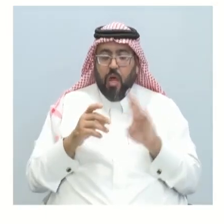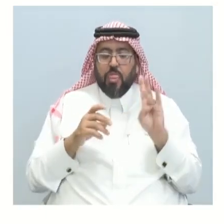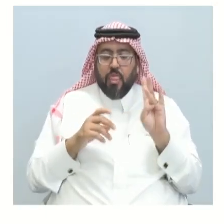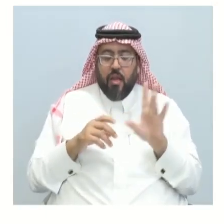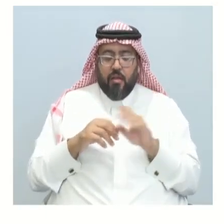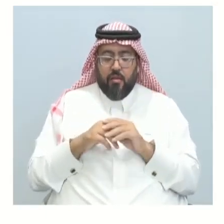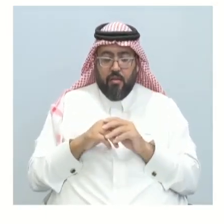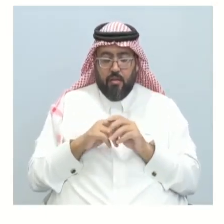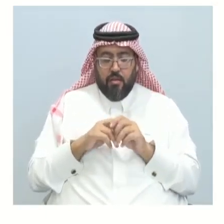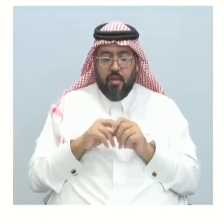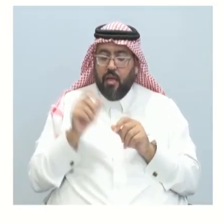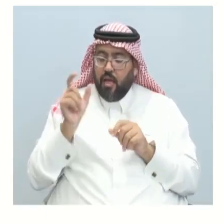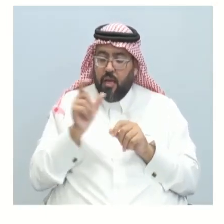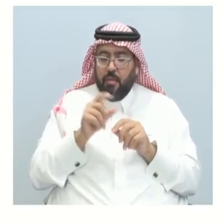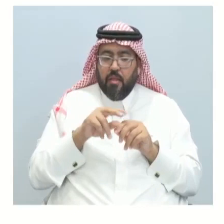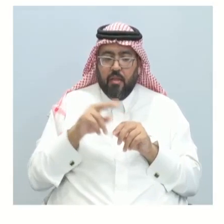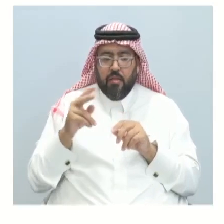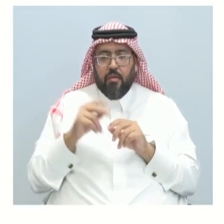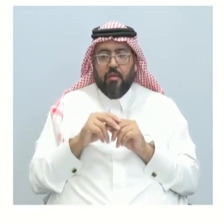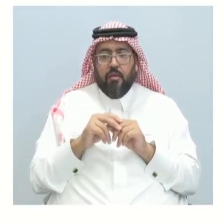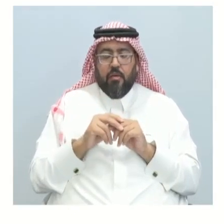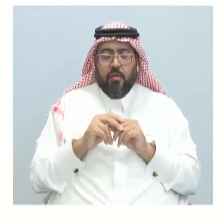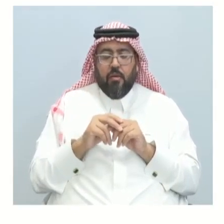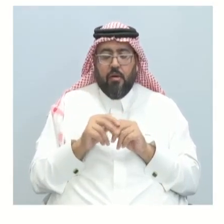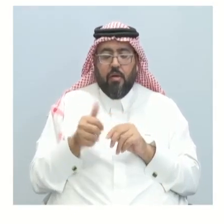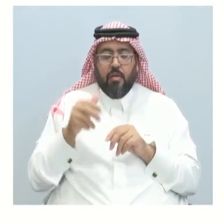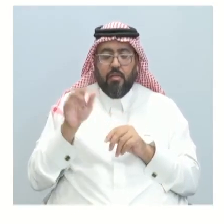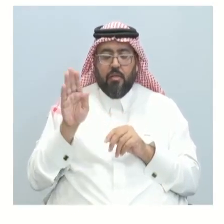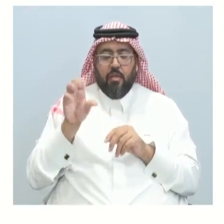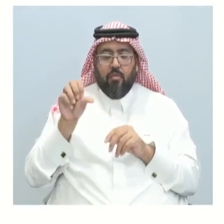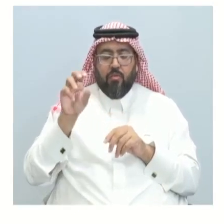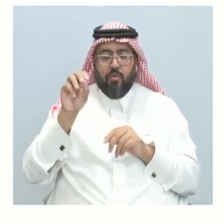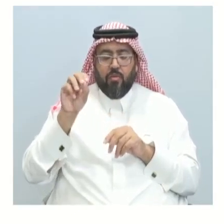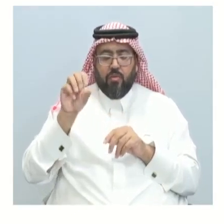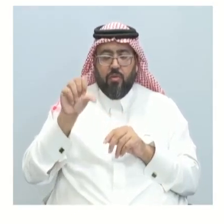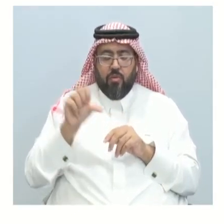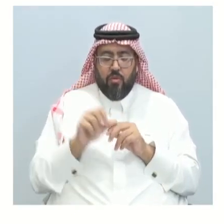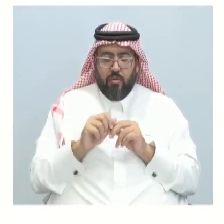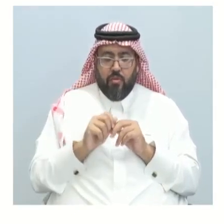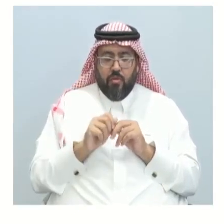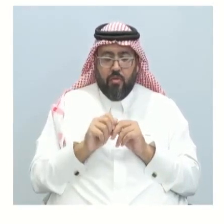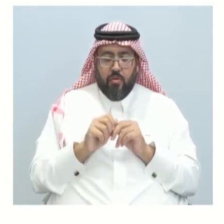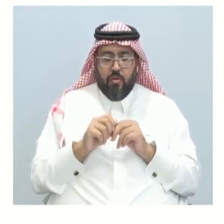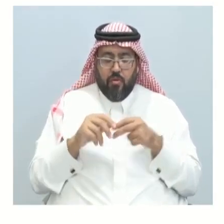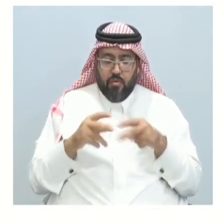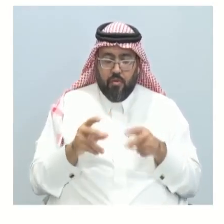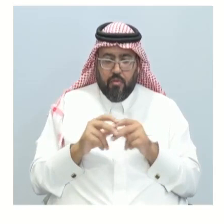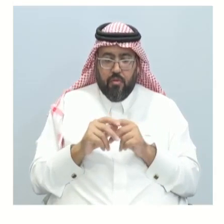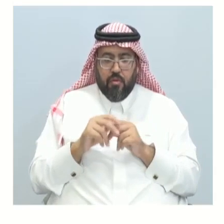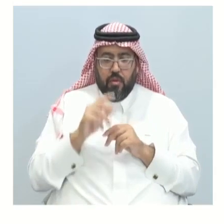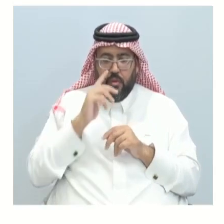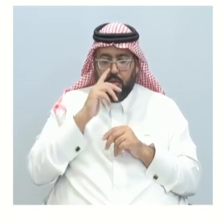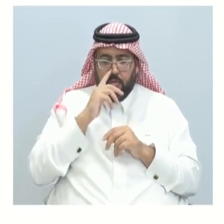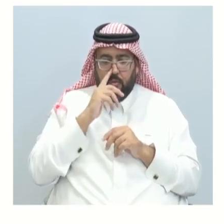معاني الكلمات الغريبه التي جاءت في هذا الحديث استوصوا معناها اي اقبلوا الوصيه في القيام